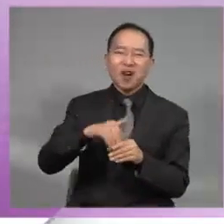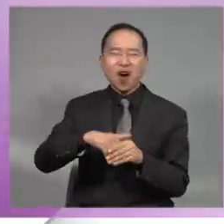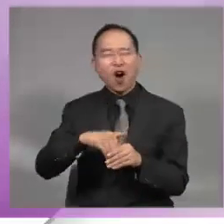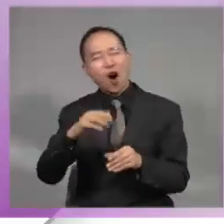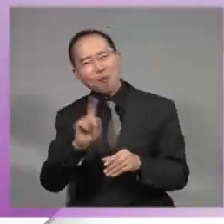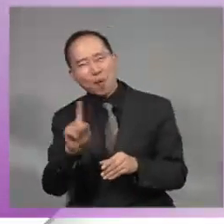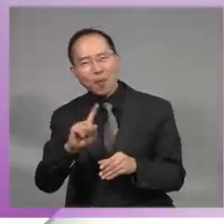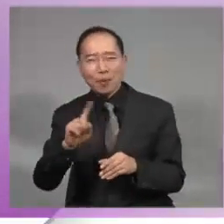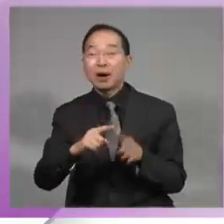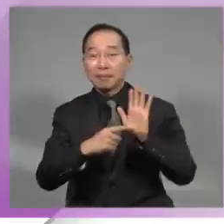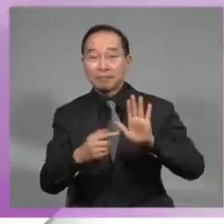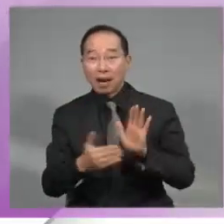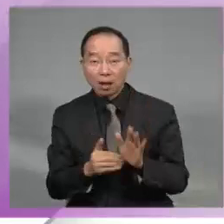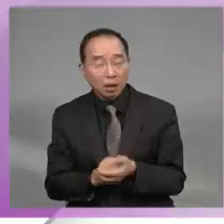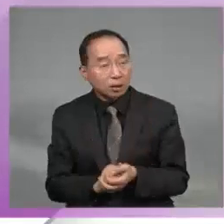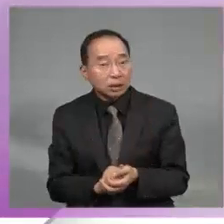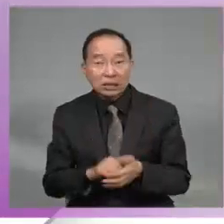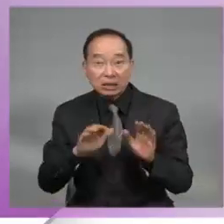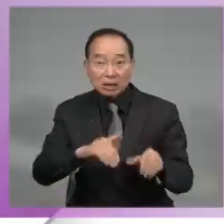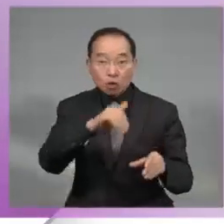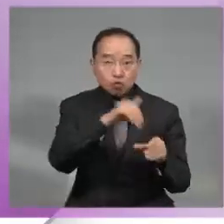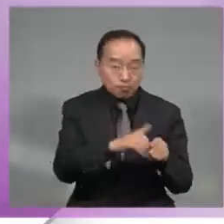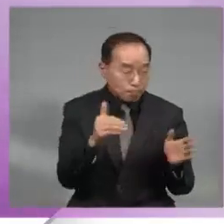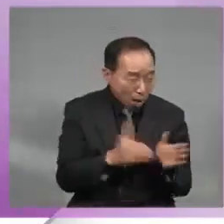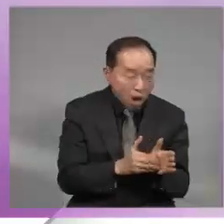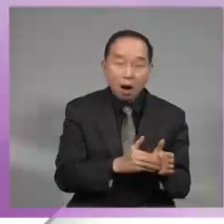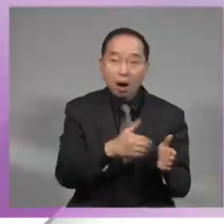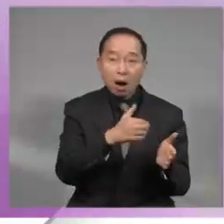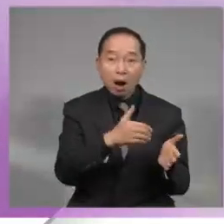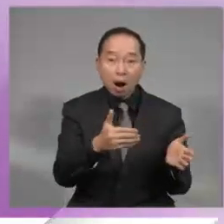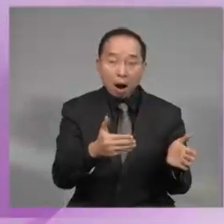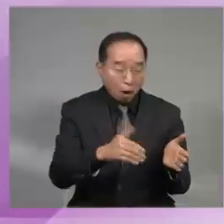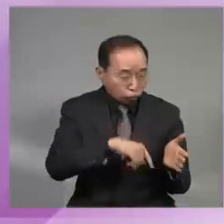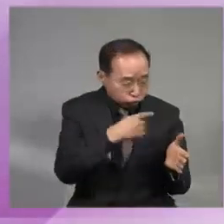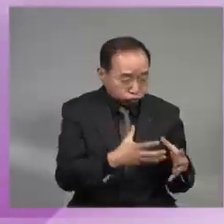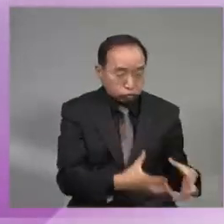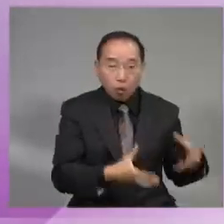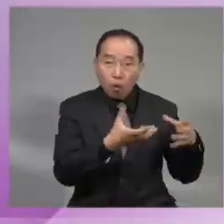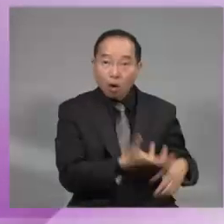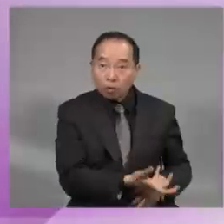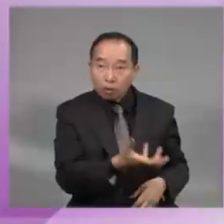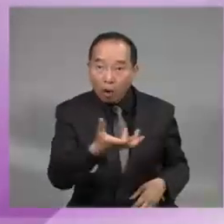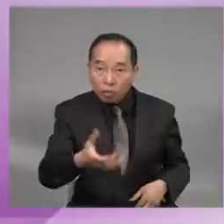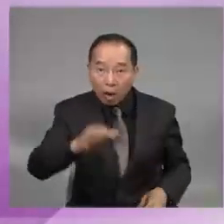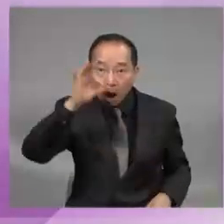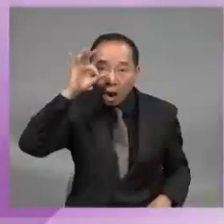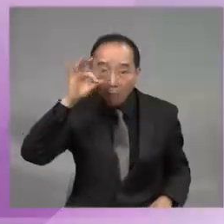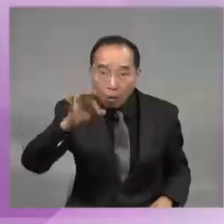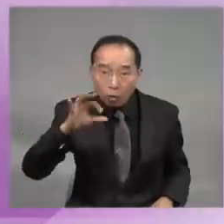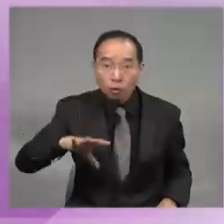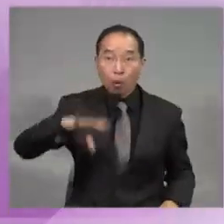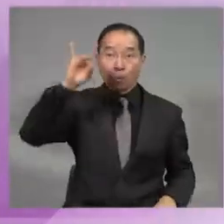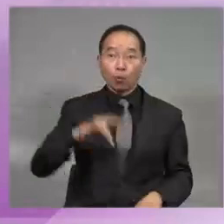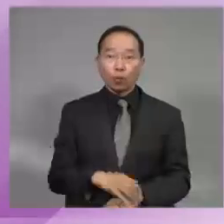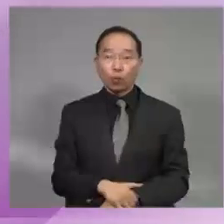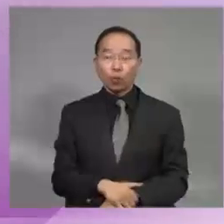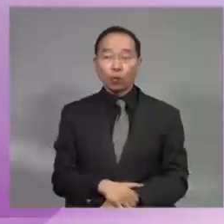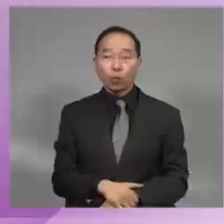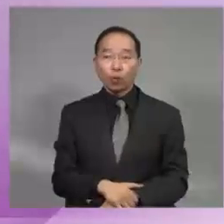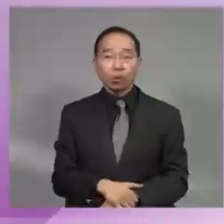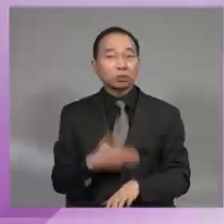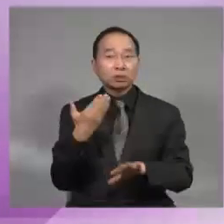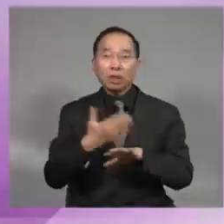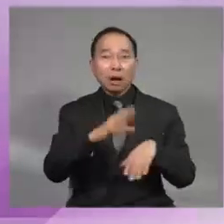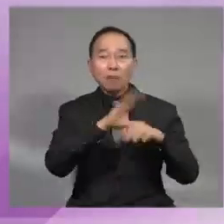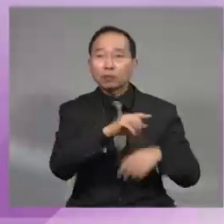이렇게 실시간으로 전달하는 건 이번이 처음인 것 같아요. 그렇죠. 이런 네. 이송하는 모습까지는 어떤 다른 방송에서 볼